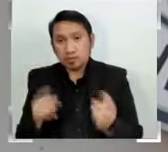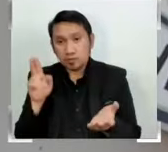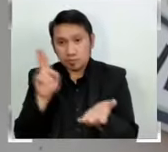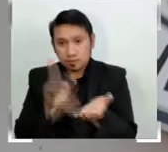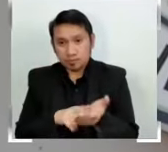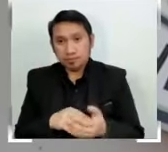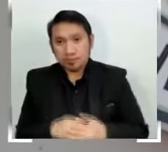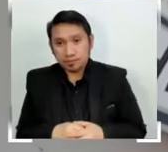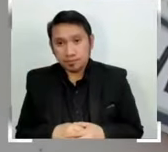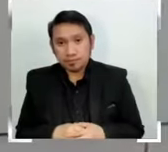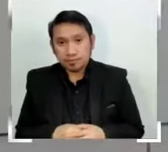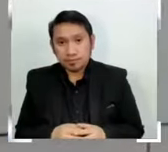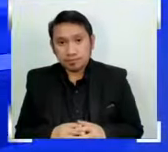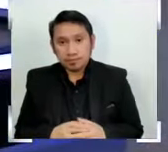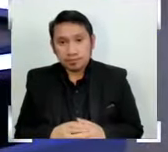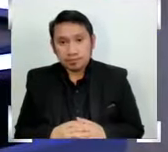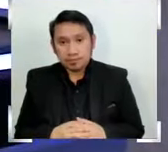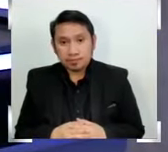Pangulo.